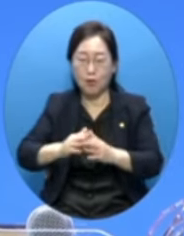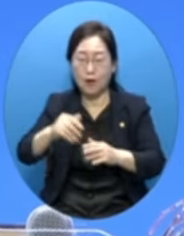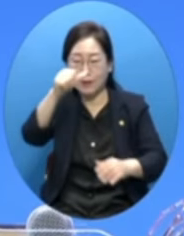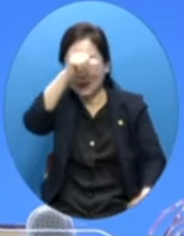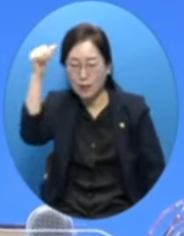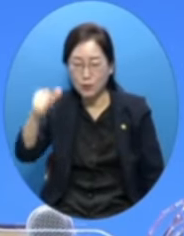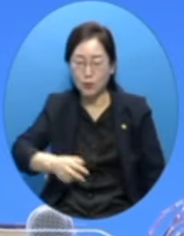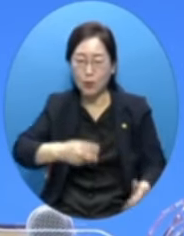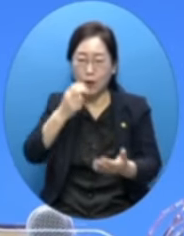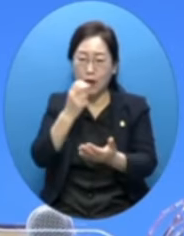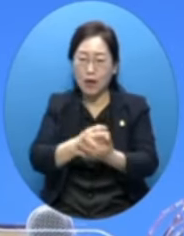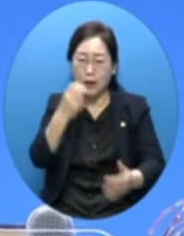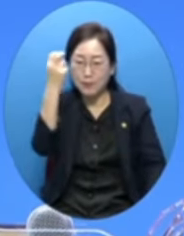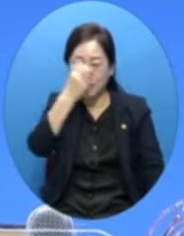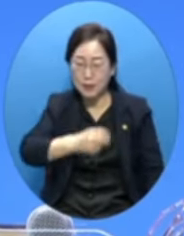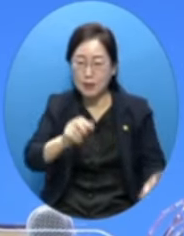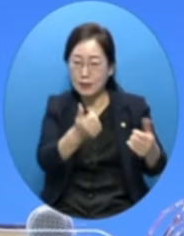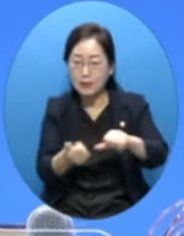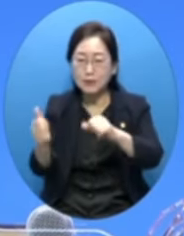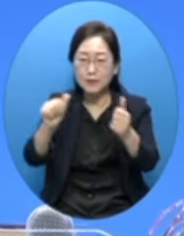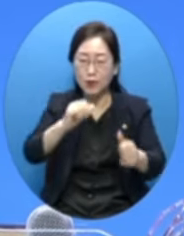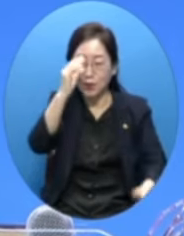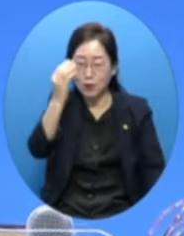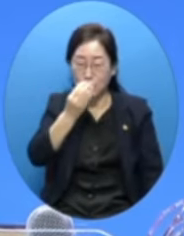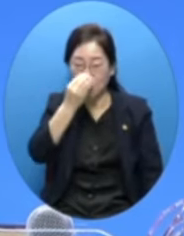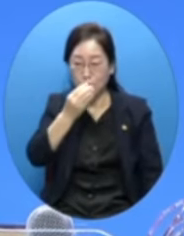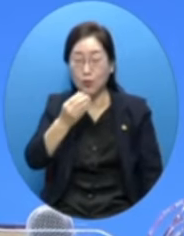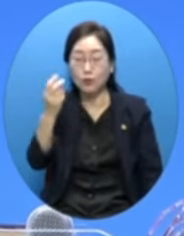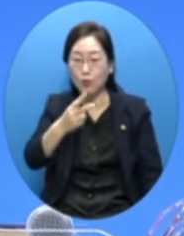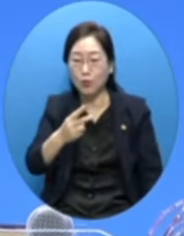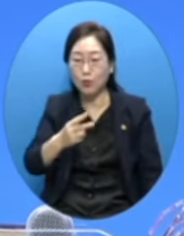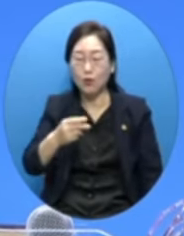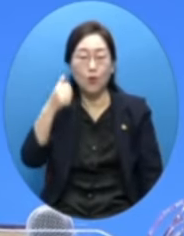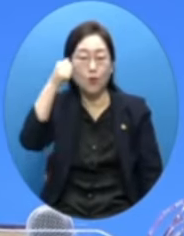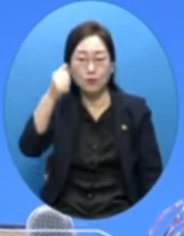침례교, 성결교, 우리 오순절 순복음에 이르게 됐습니다.